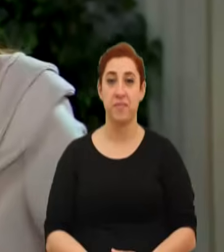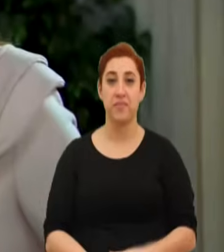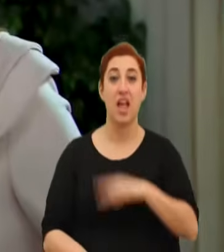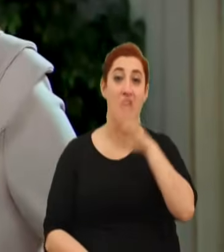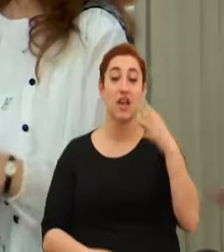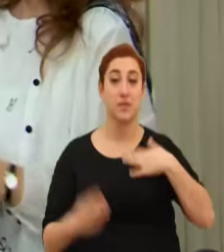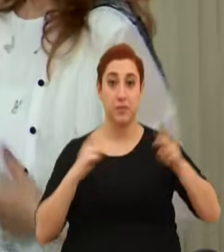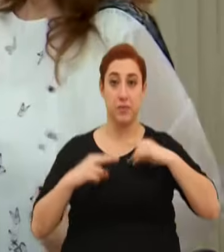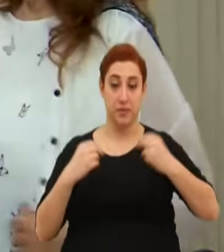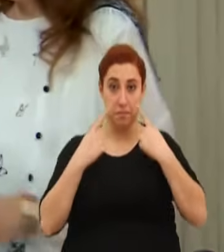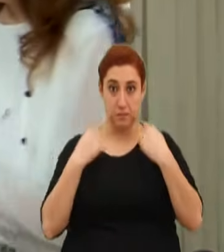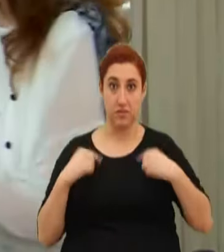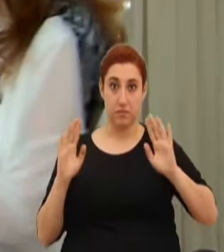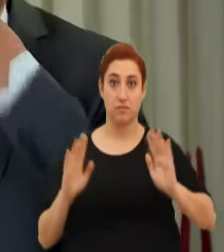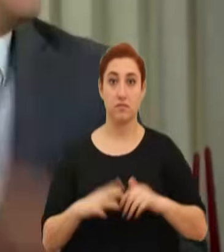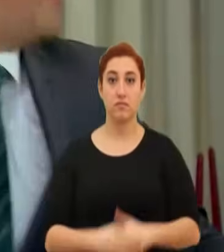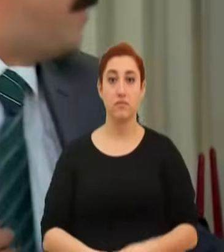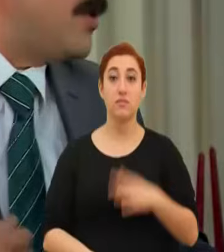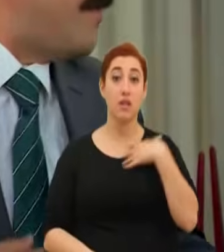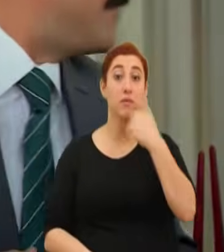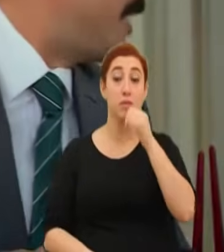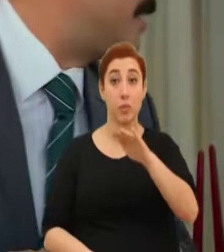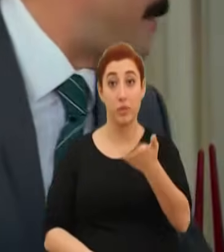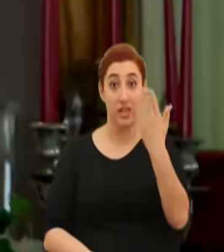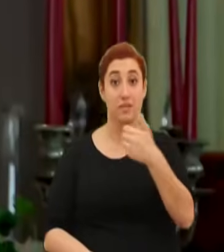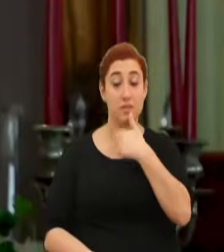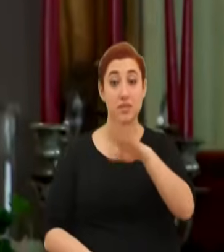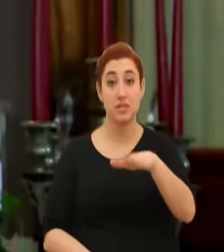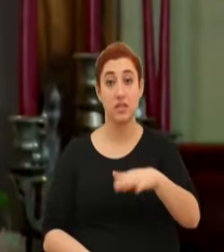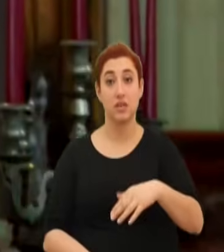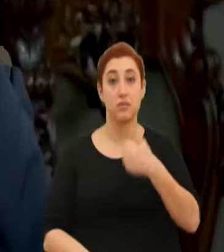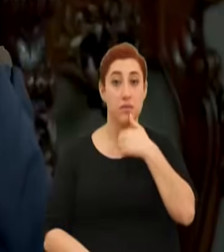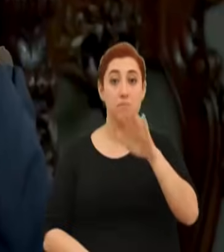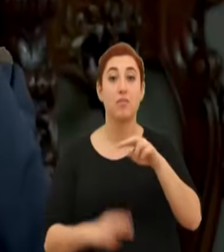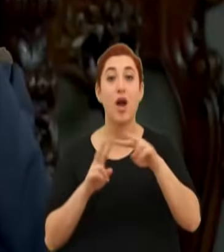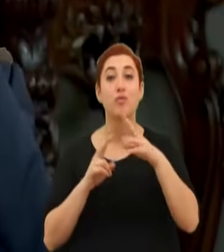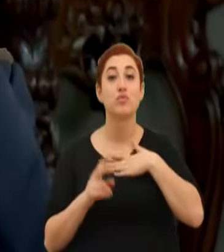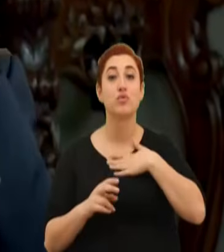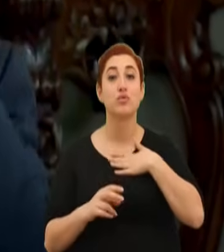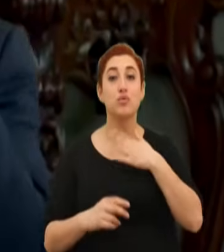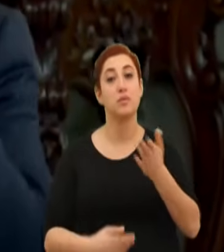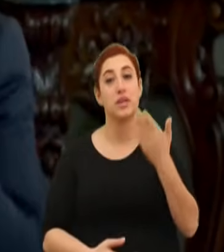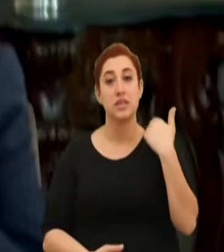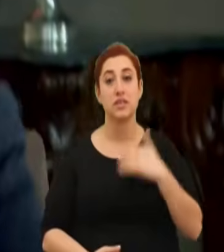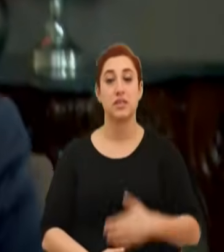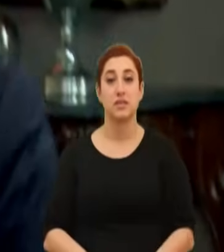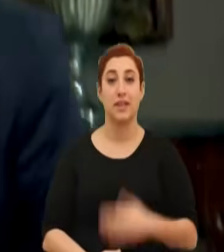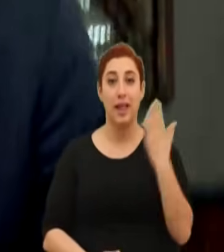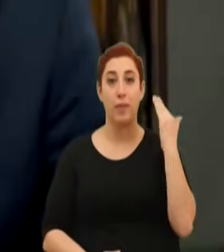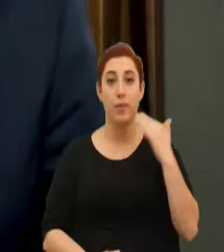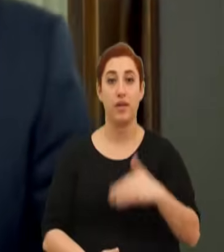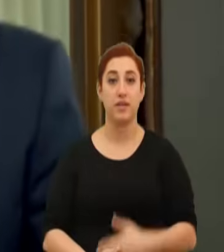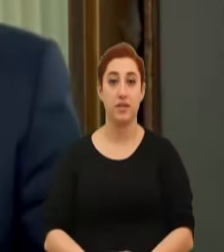Geldiler. Herkes üstünde çeki düzen versin. Şu anne babamı uyandır. Baba. Mahmutcuğum, Mahmut hadi gel.